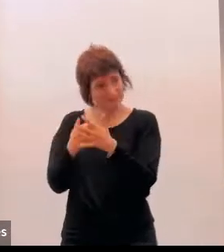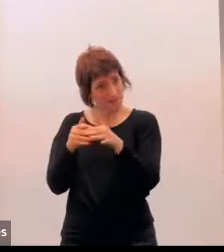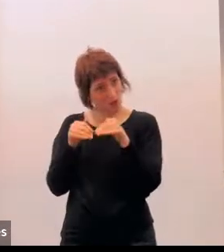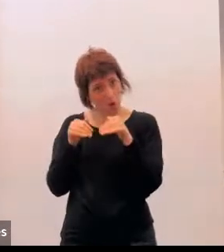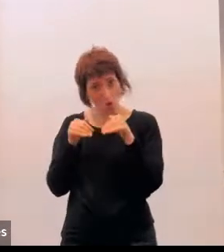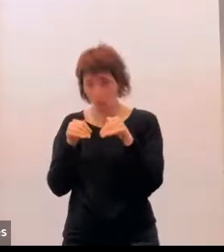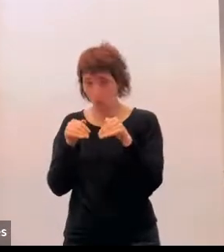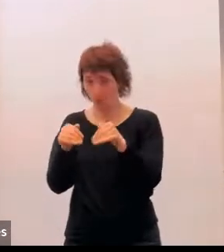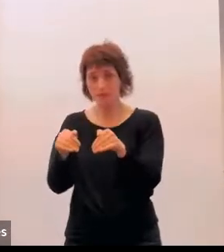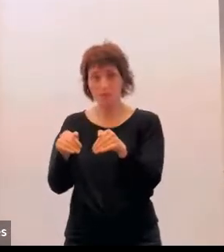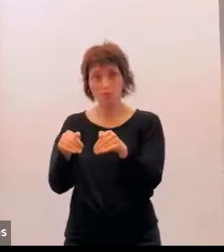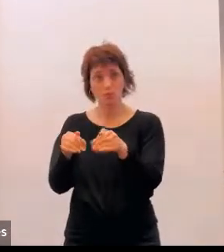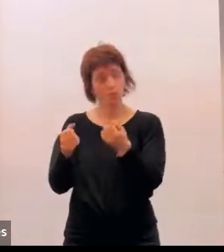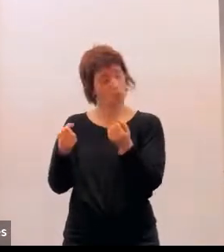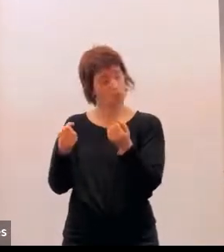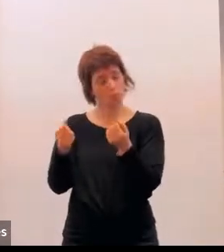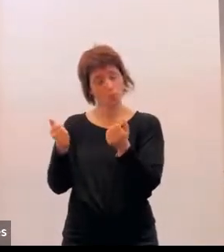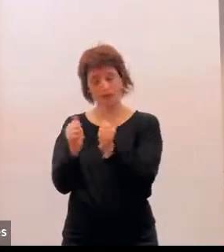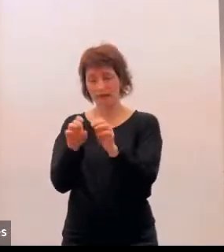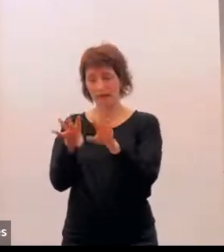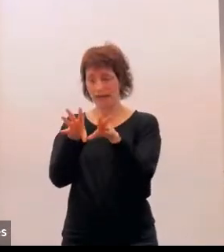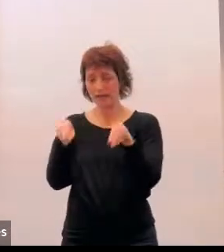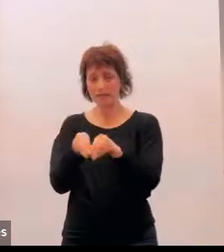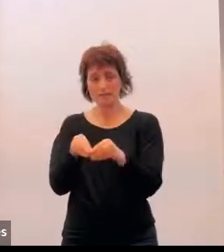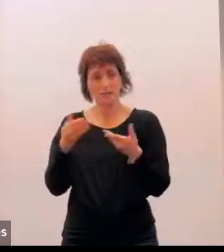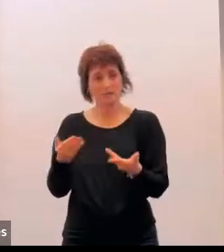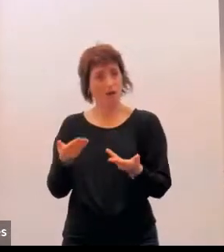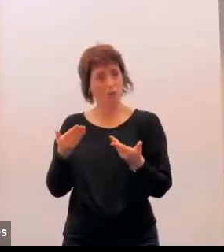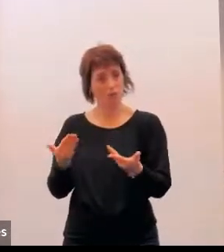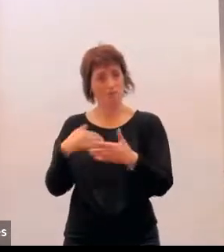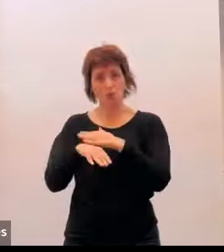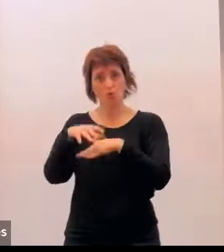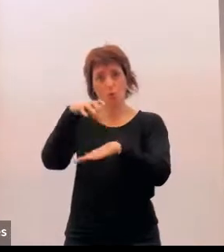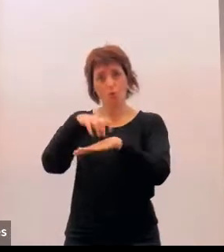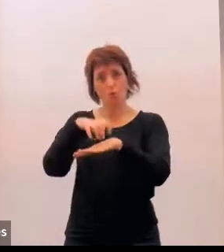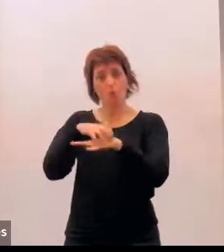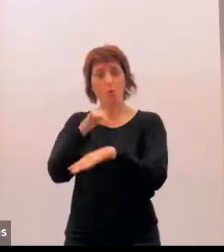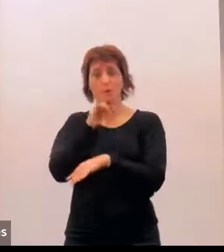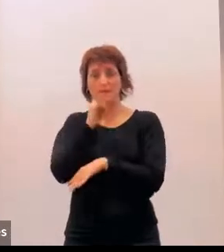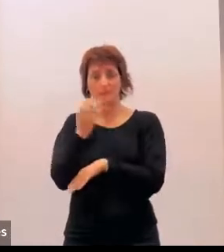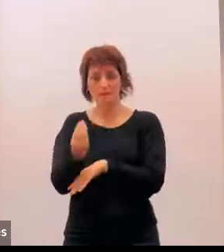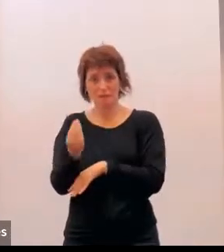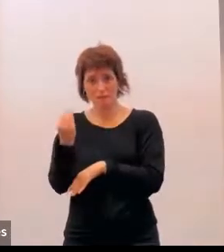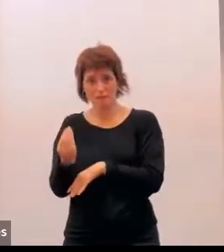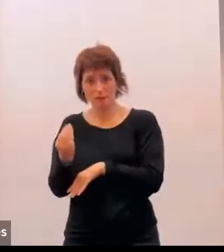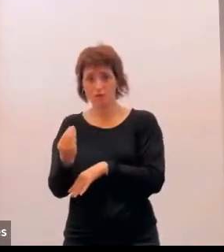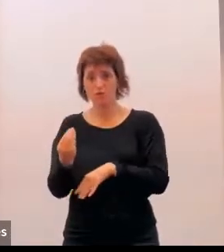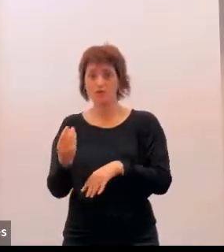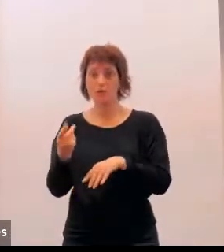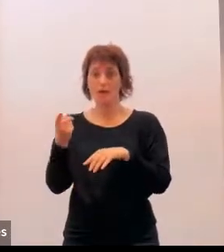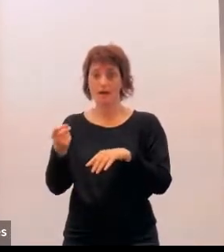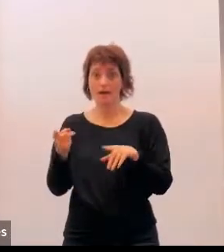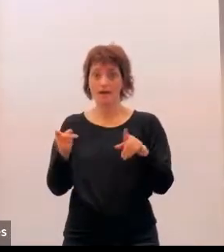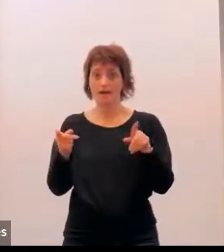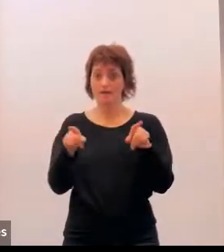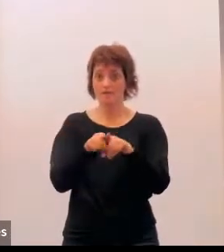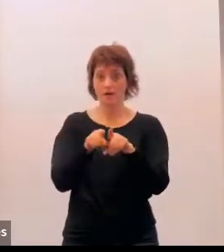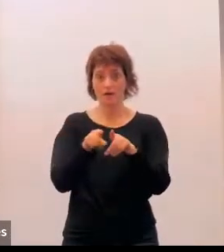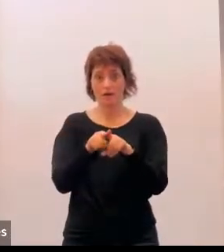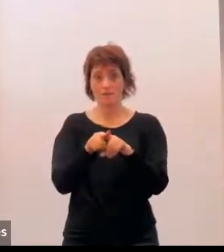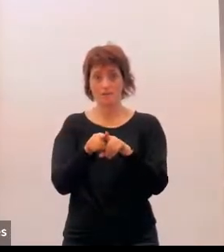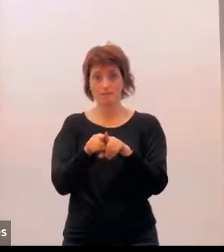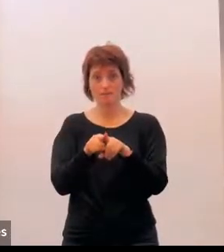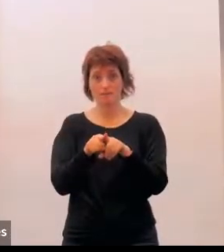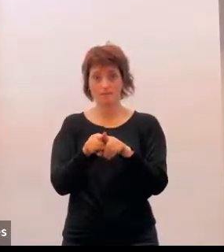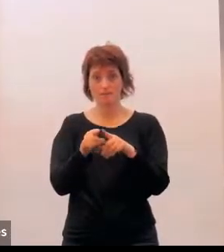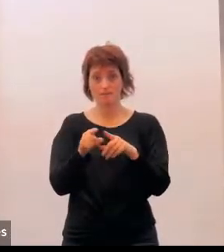être assurées par les équipes actuellement au pôle petite enfance. Elles seront complémentaires de celles qui